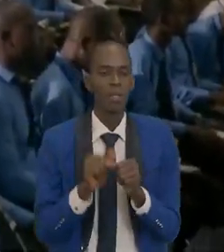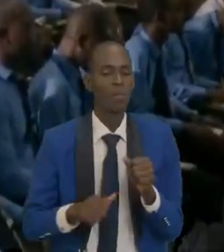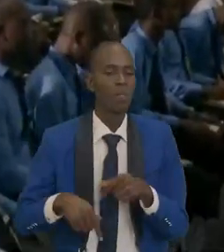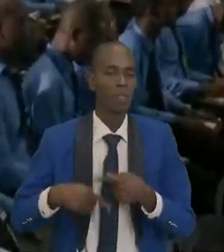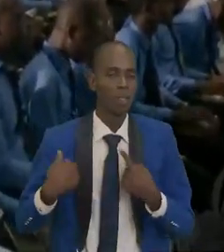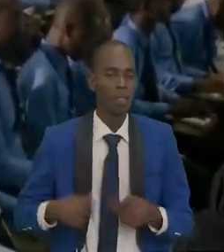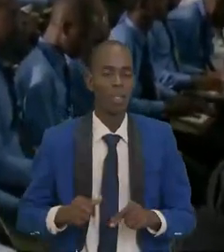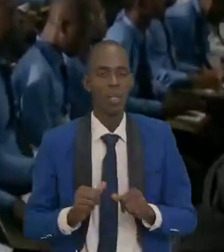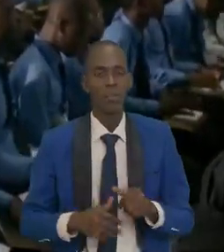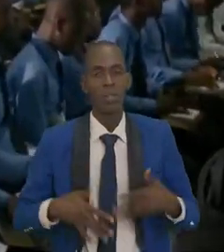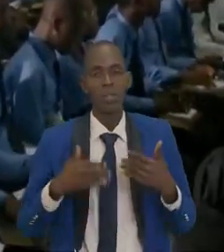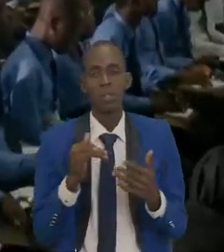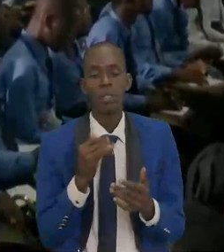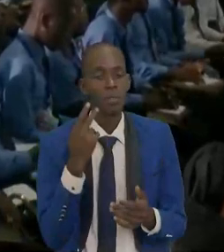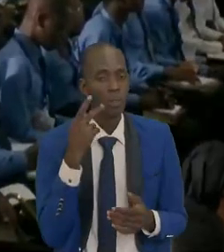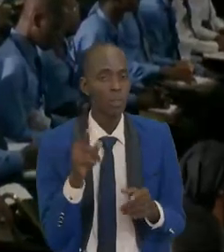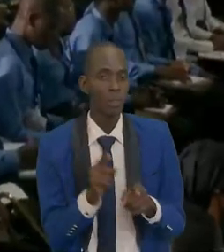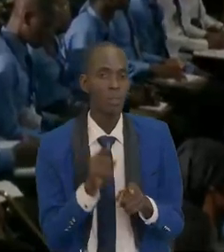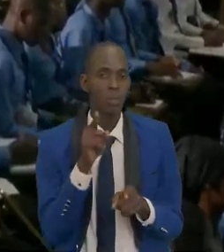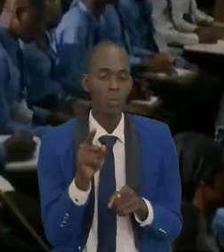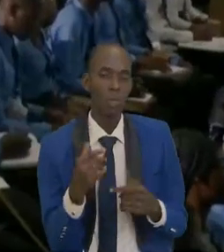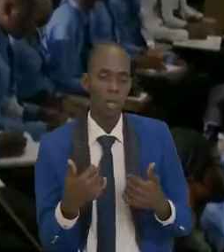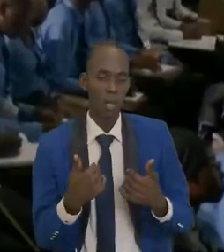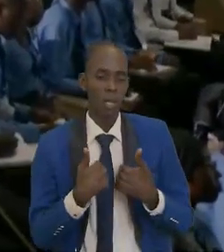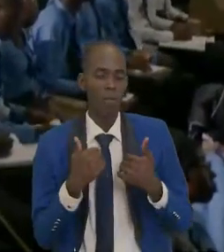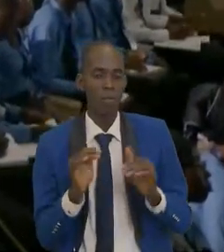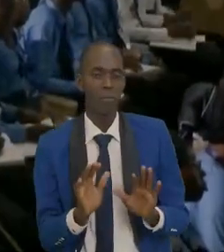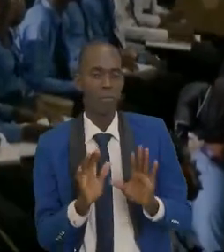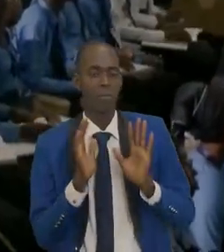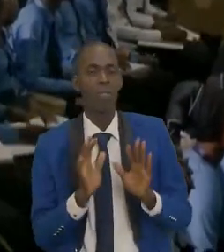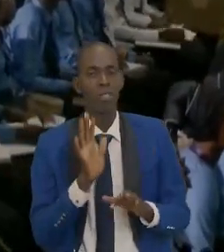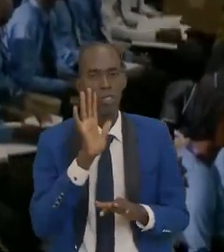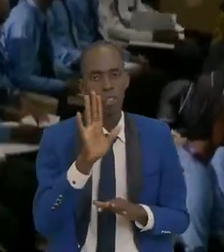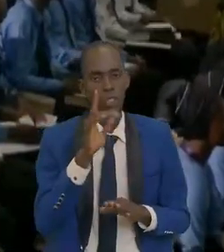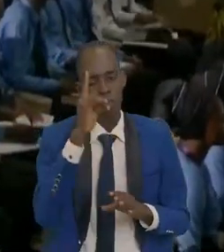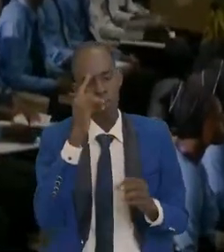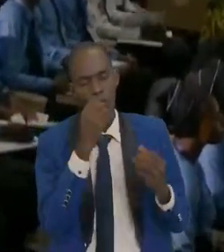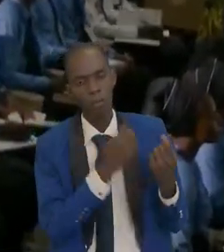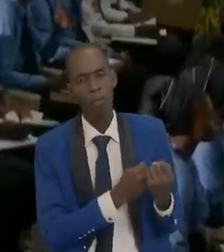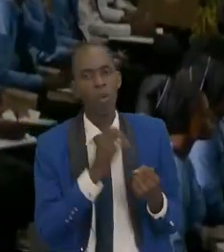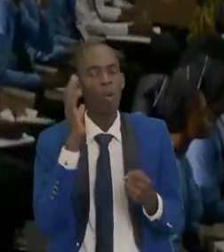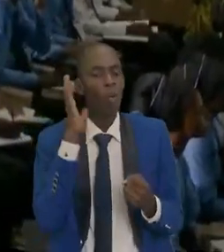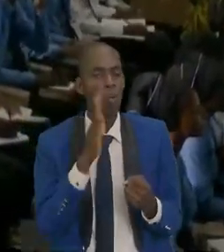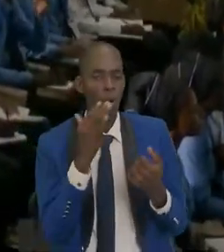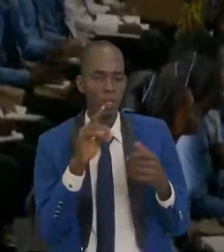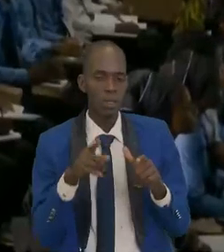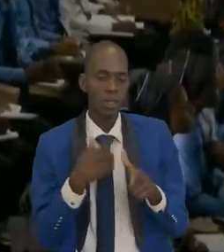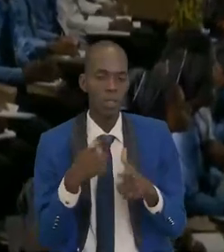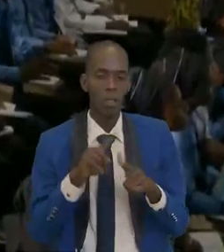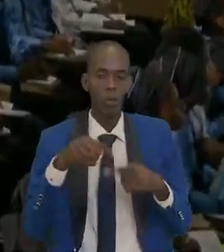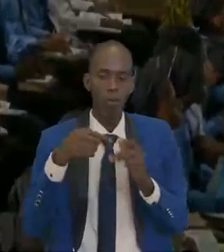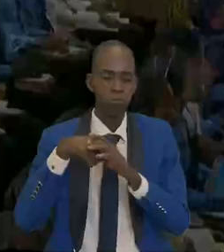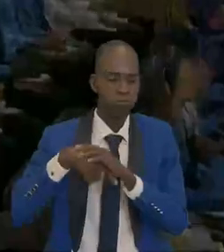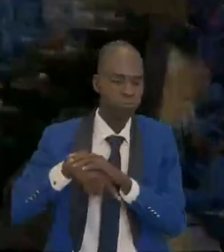Et aussi longtemps qu'il y a la crainte, votre foi sera au bas niveau.